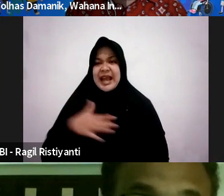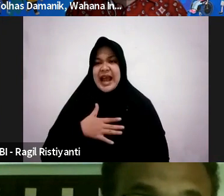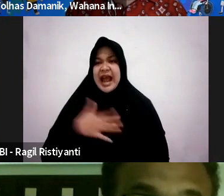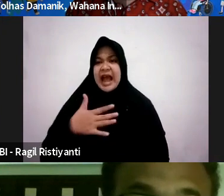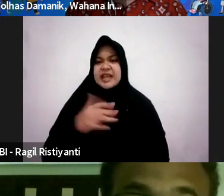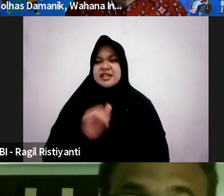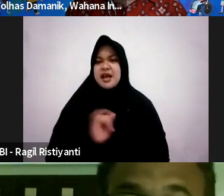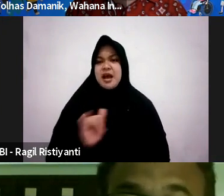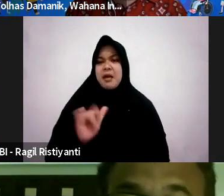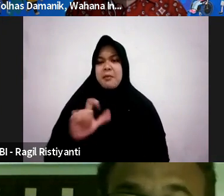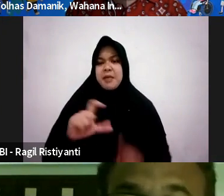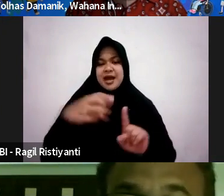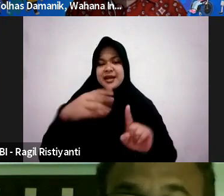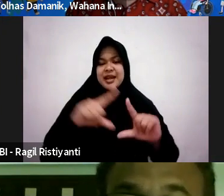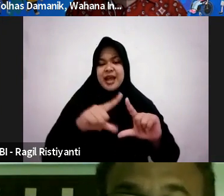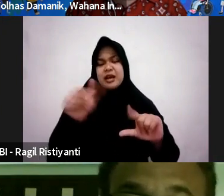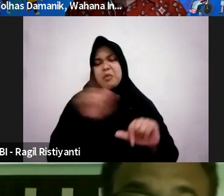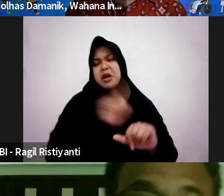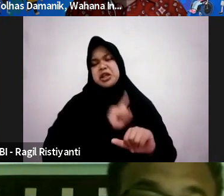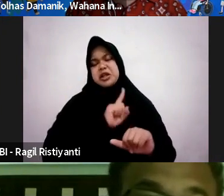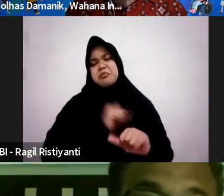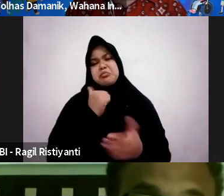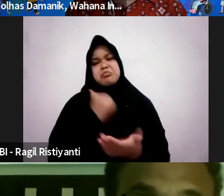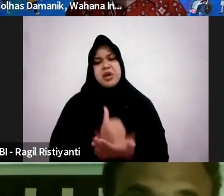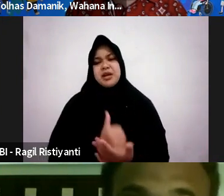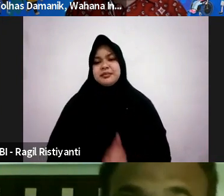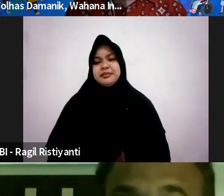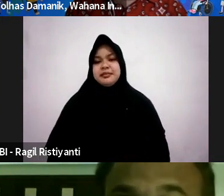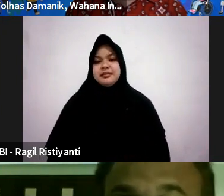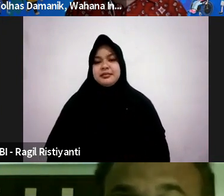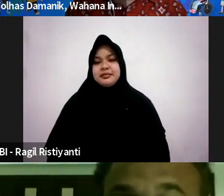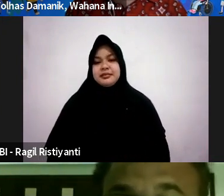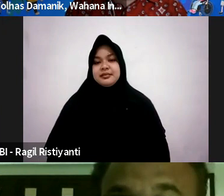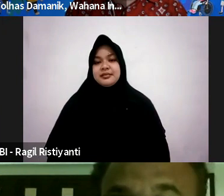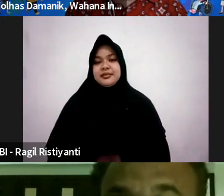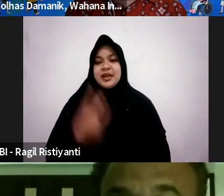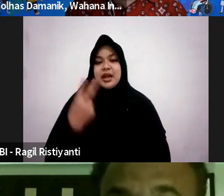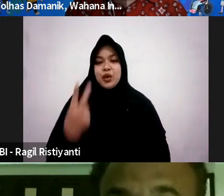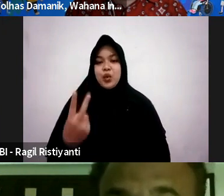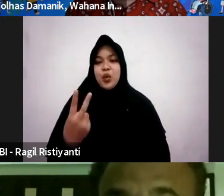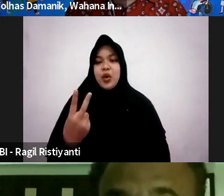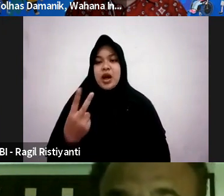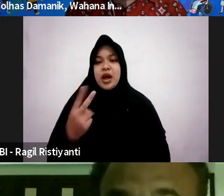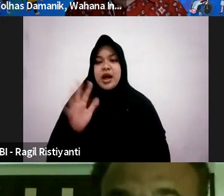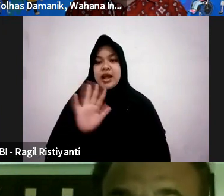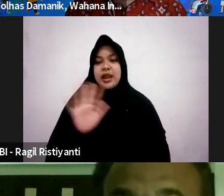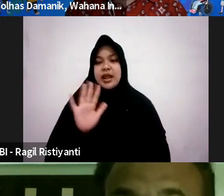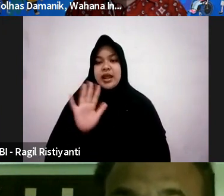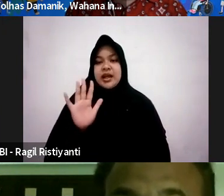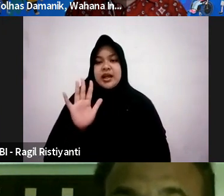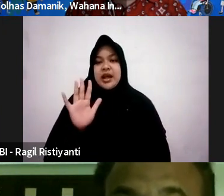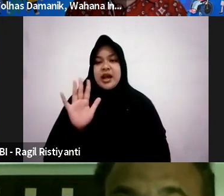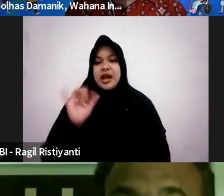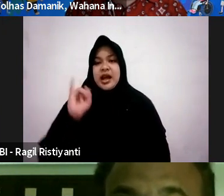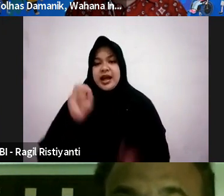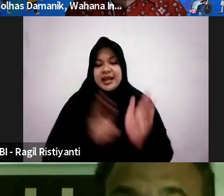disini Di yang sangat Mandiri banget apa namanya Terus yang kedua kan misalnya tidak inspiration porn tidak